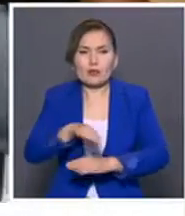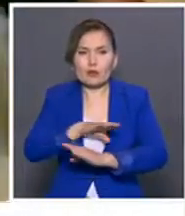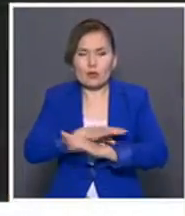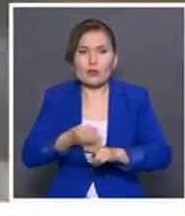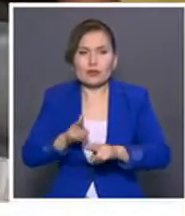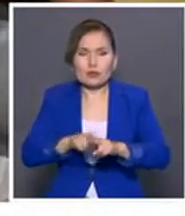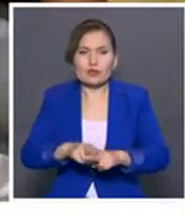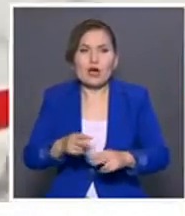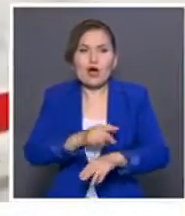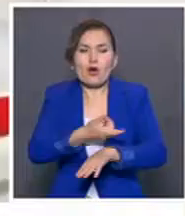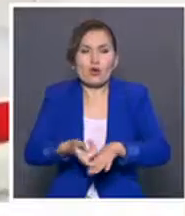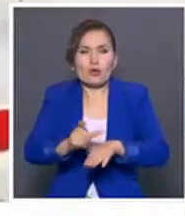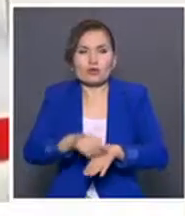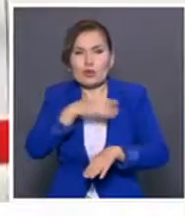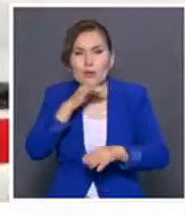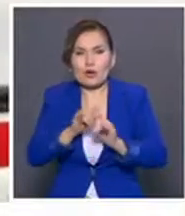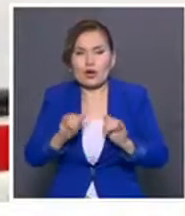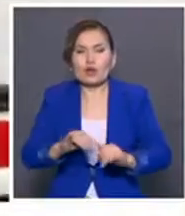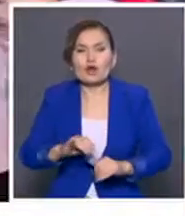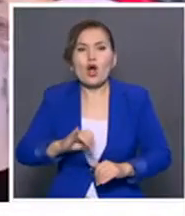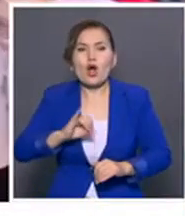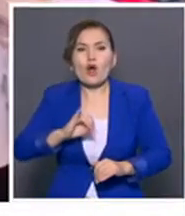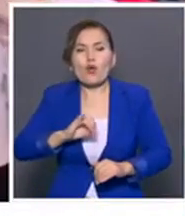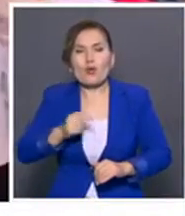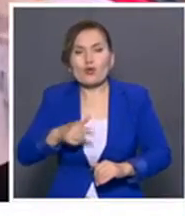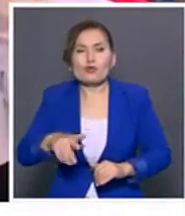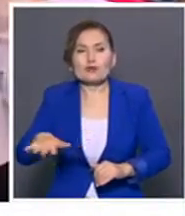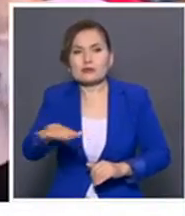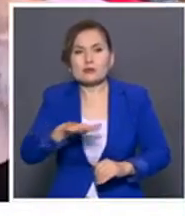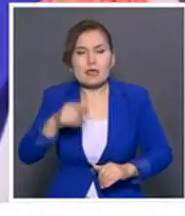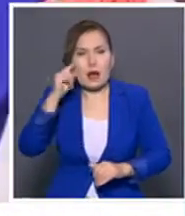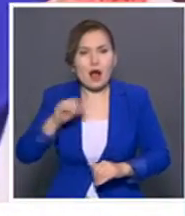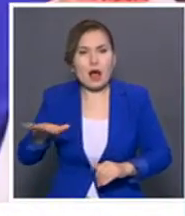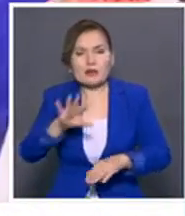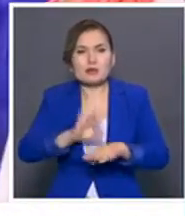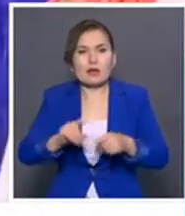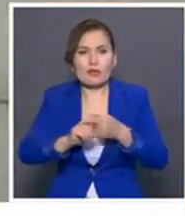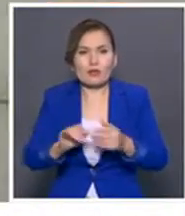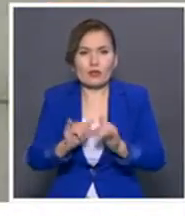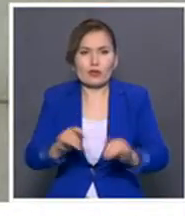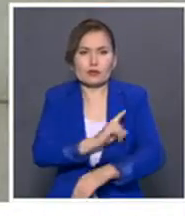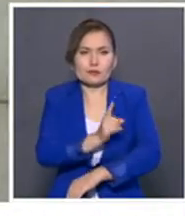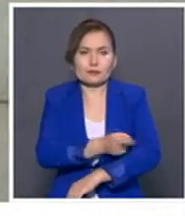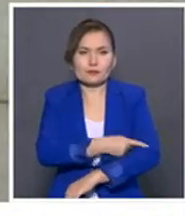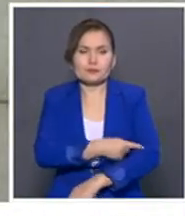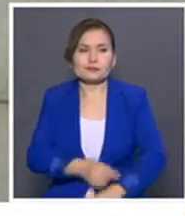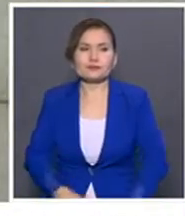Бұл да рекорд. Пандемия басталғалы оңтүстік азиялық мемлекетте 1 миллион 200 мыңдай адамнан жаңа вирус анықталды.